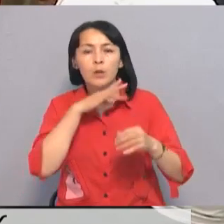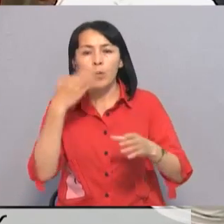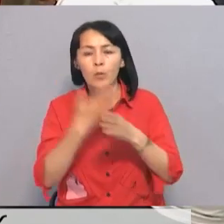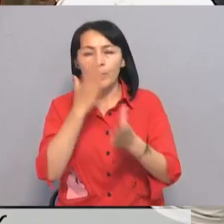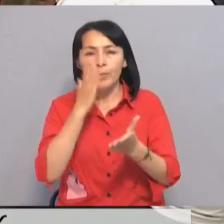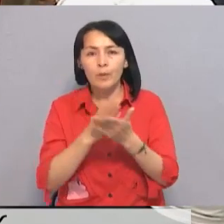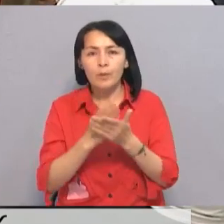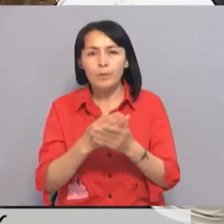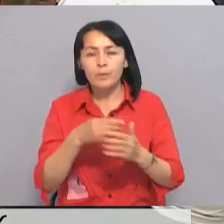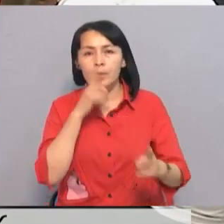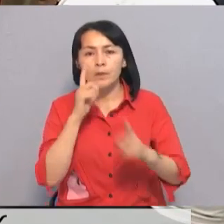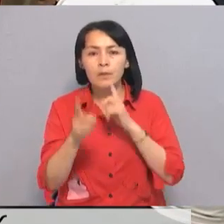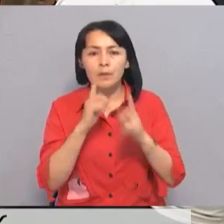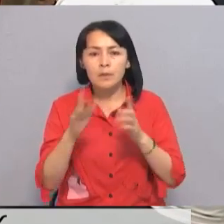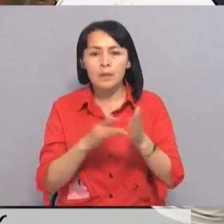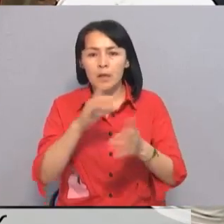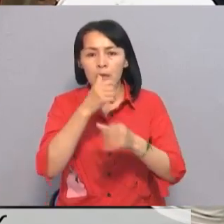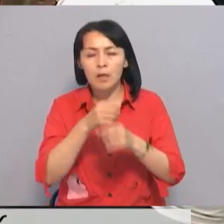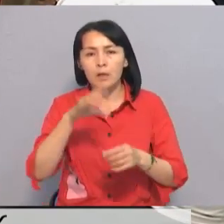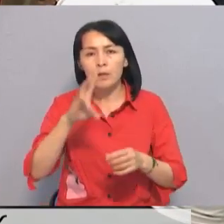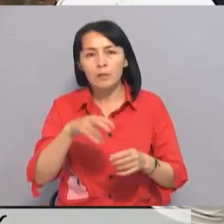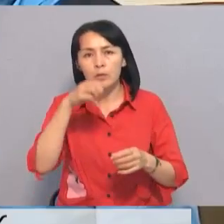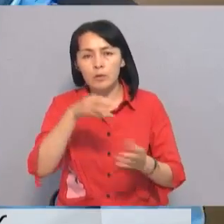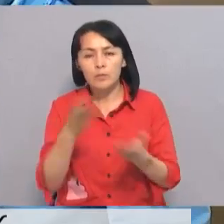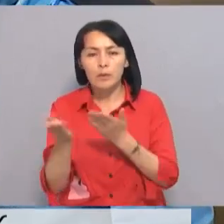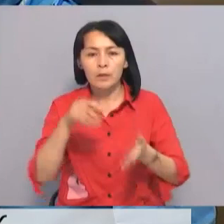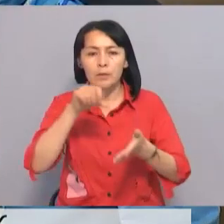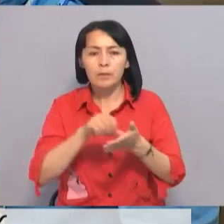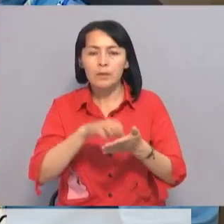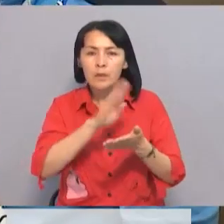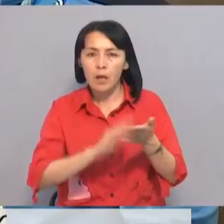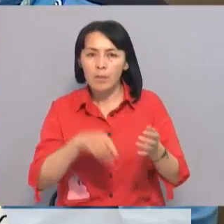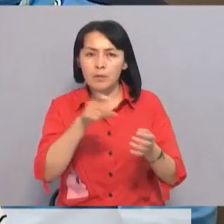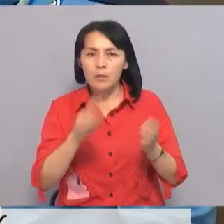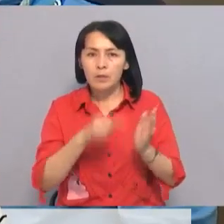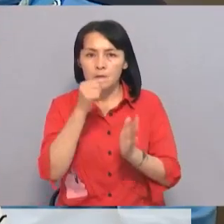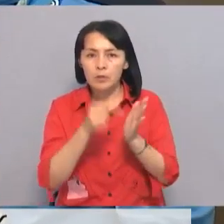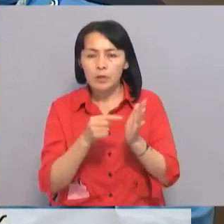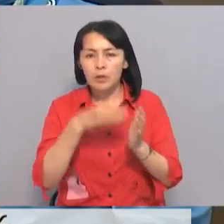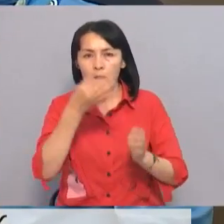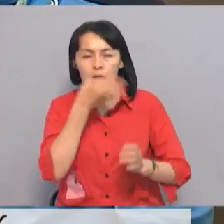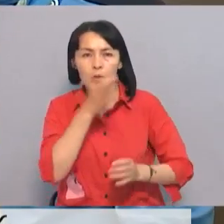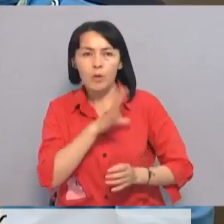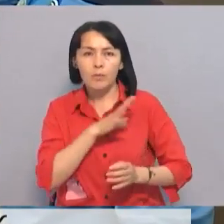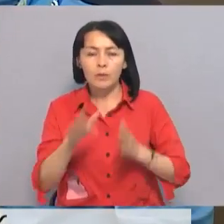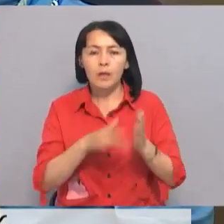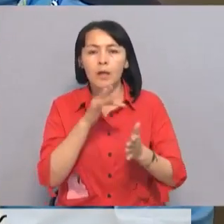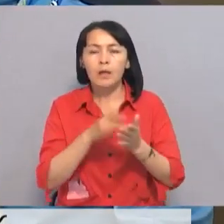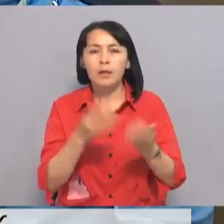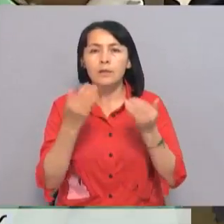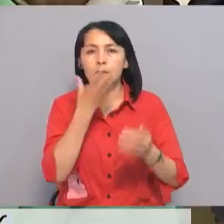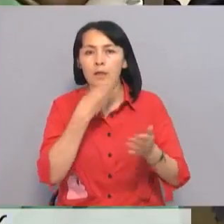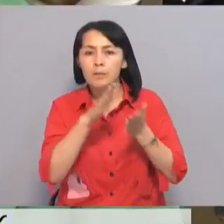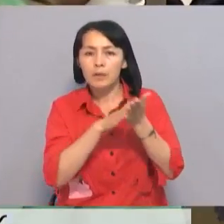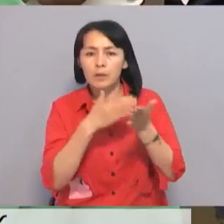етпек. Есептік жиынға қала әкімі Нұрбол Тұрашбеков арнайы келді. Бақ өкілдерінің сұрақтарына тұшымды жауап берді. Қаланың қасбетін